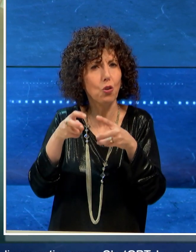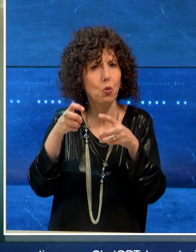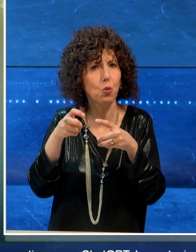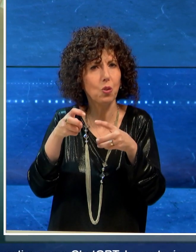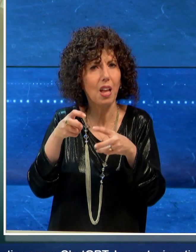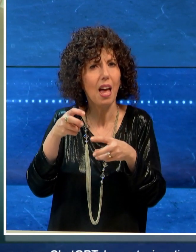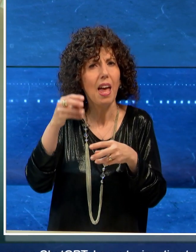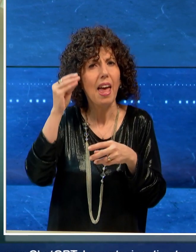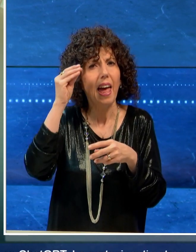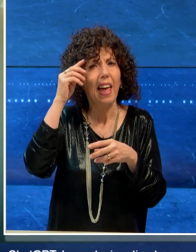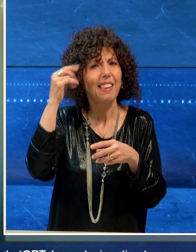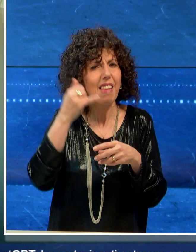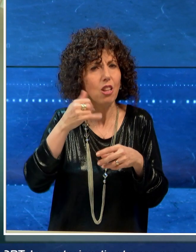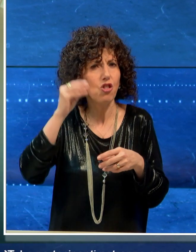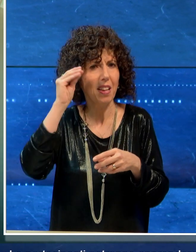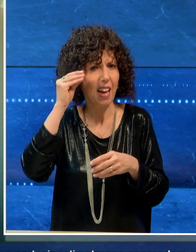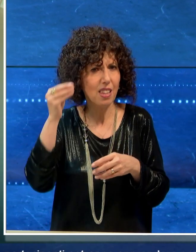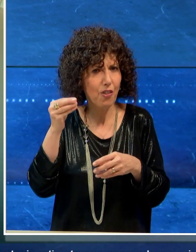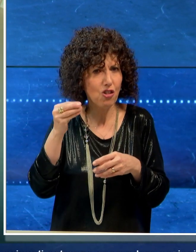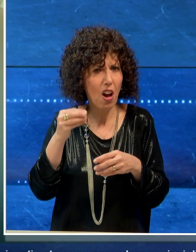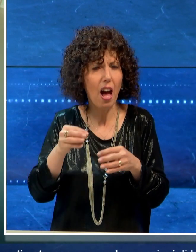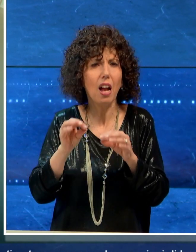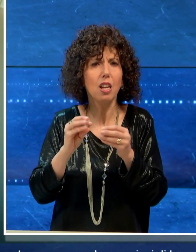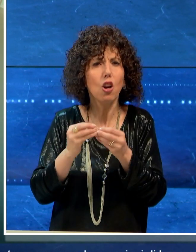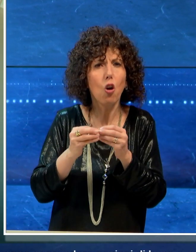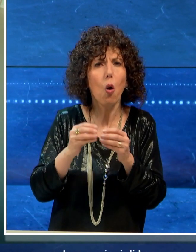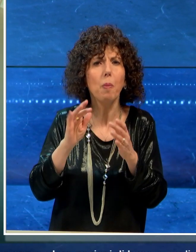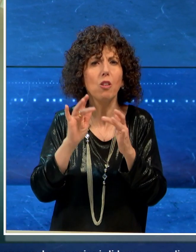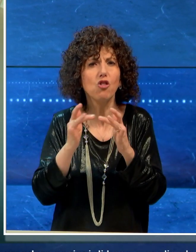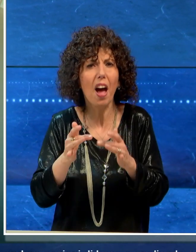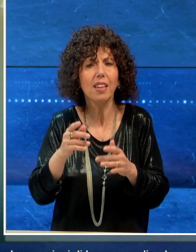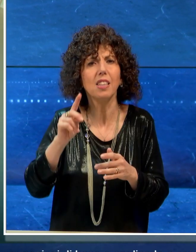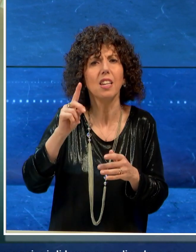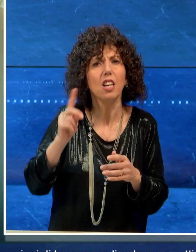artificiali generative come chat